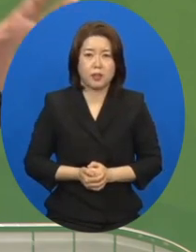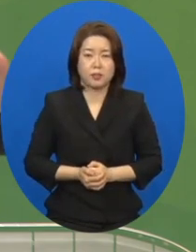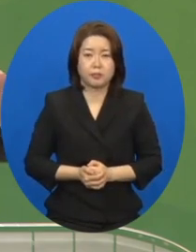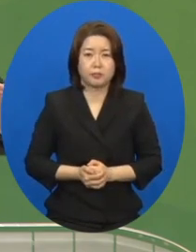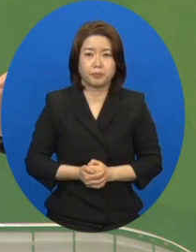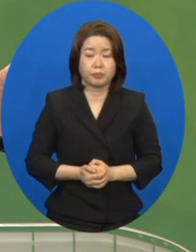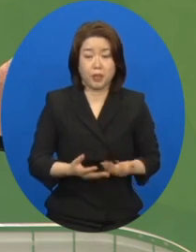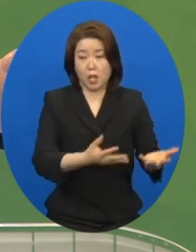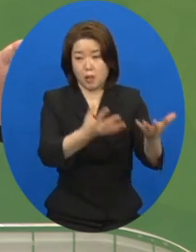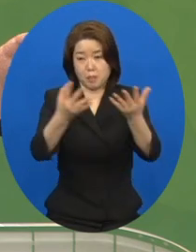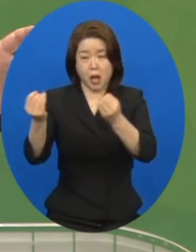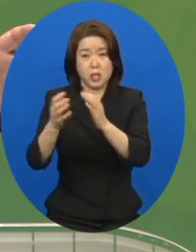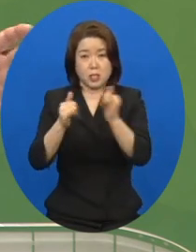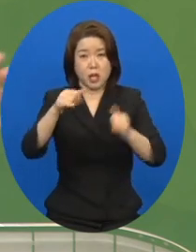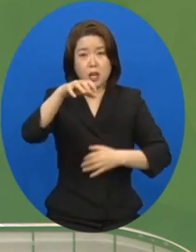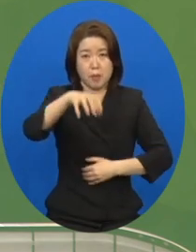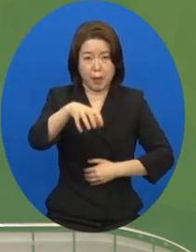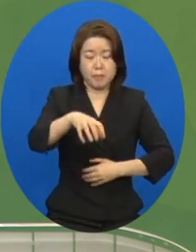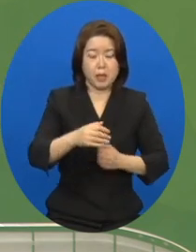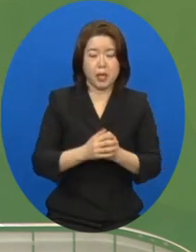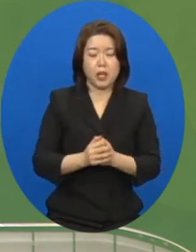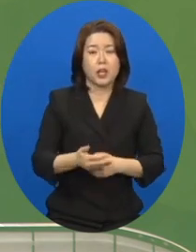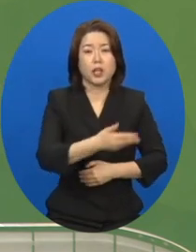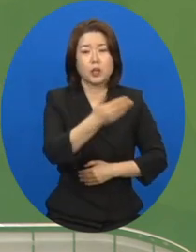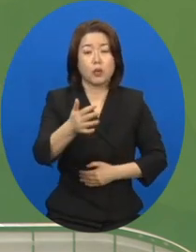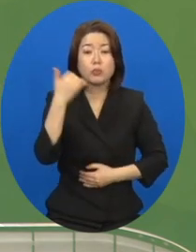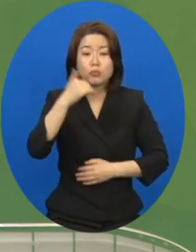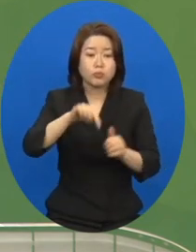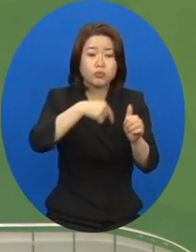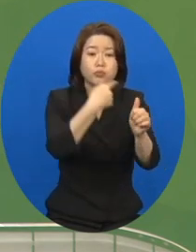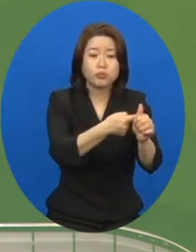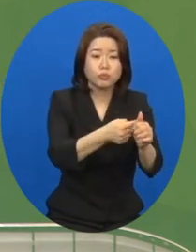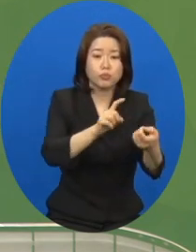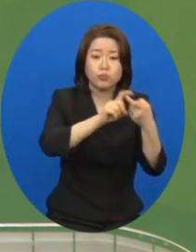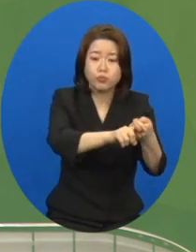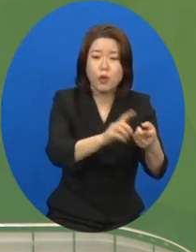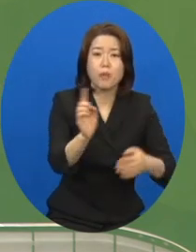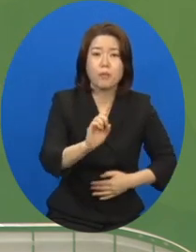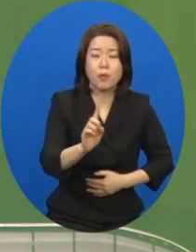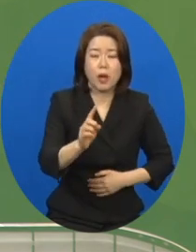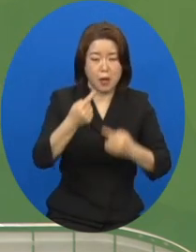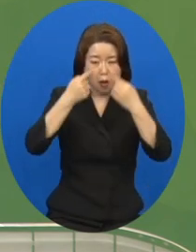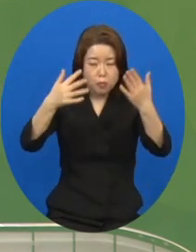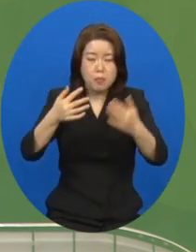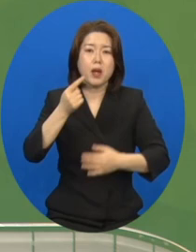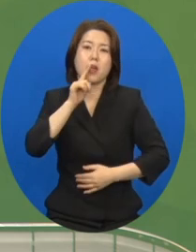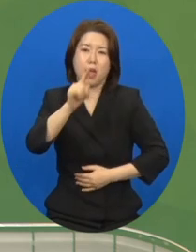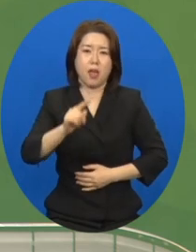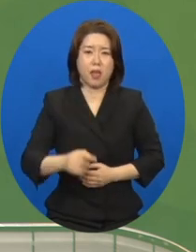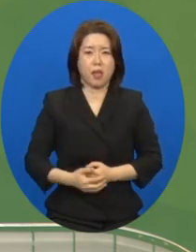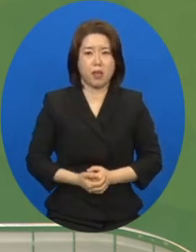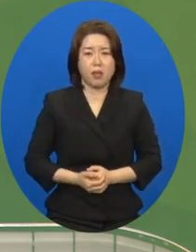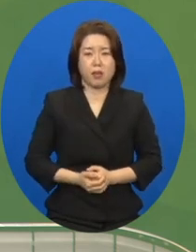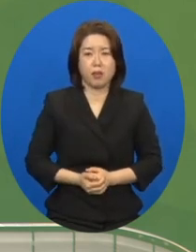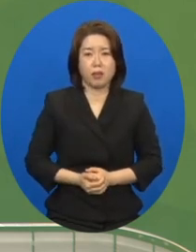거예요. 많은 사람들 앞에 여러분이 도대체 누구 소속인지 분명히 하라는